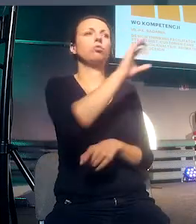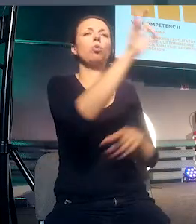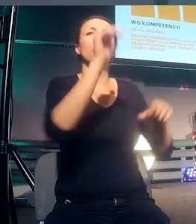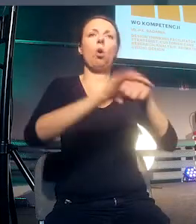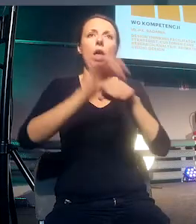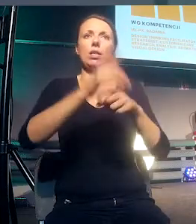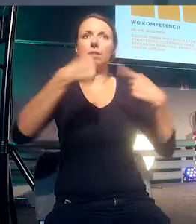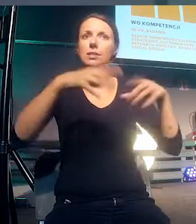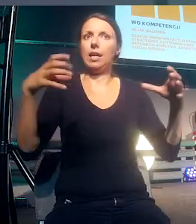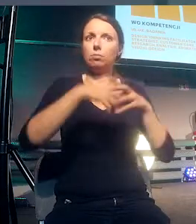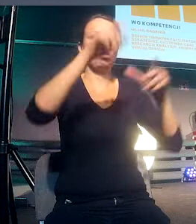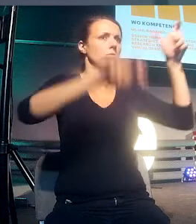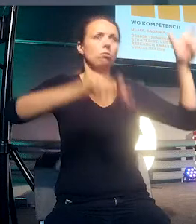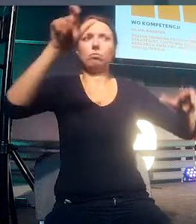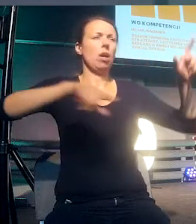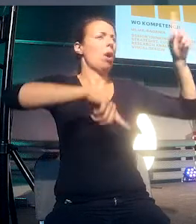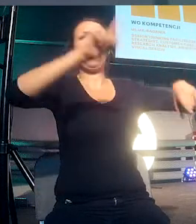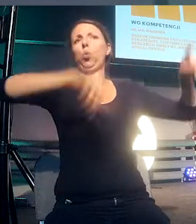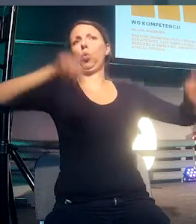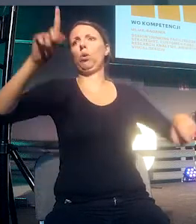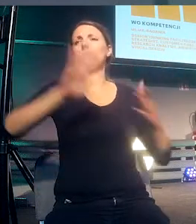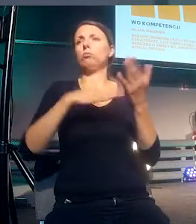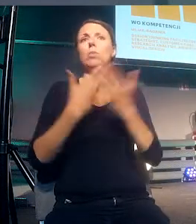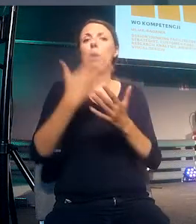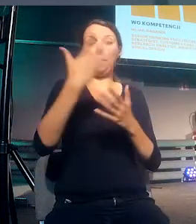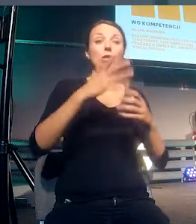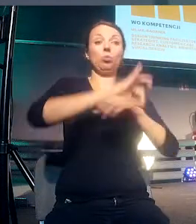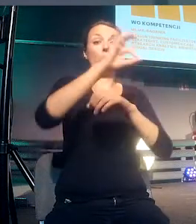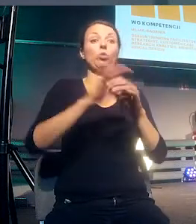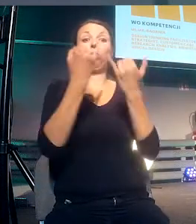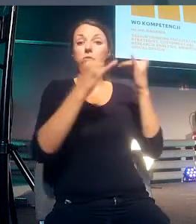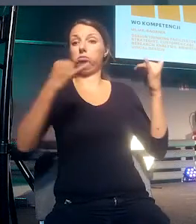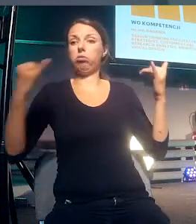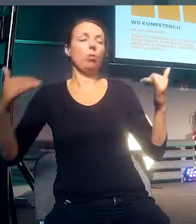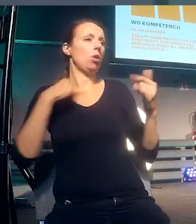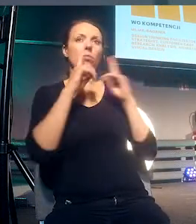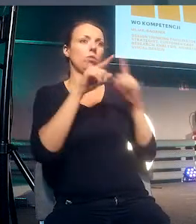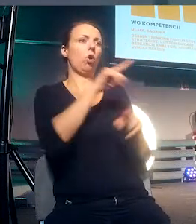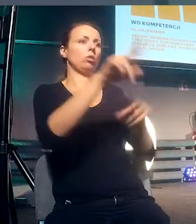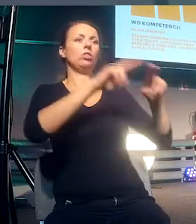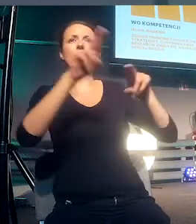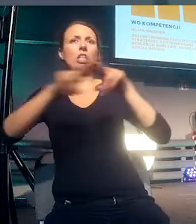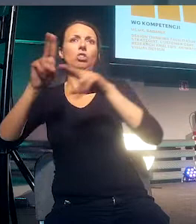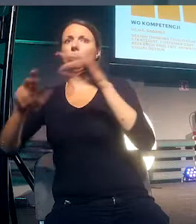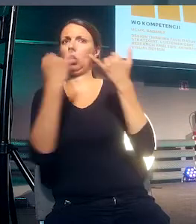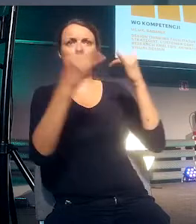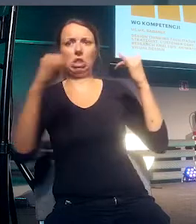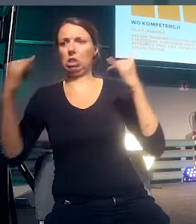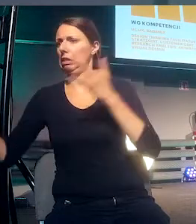przykładowo, przez ostatnie 5 projektów korzystali z zupełnie innych narzędzi do prototypowania niż